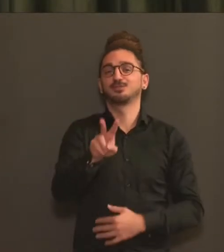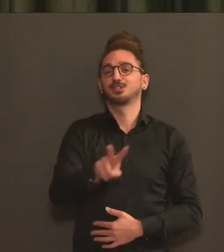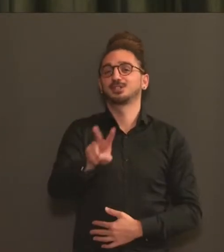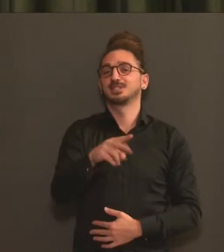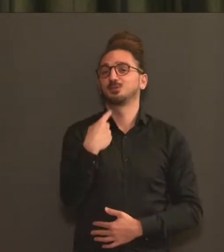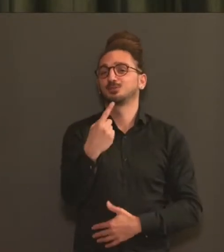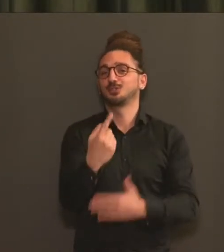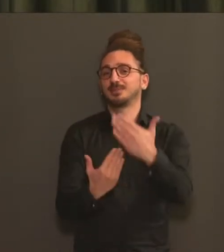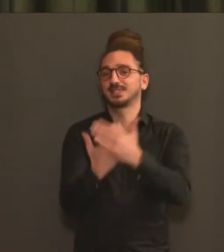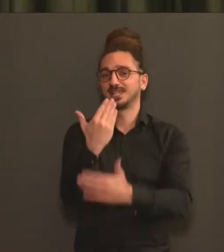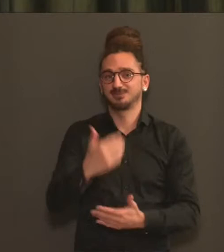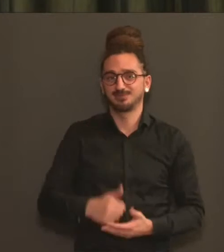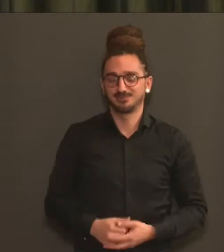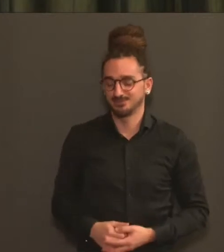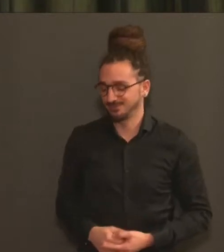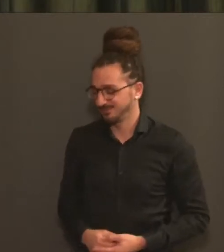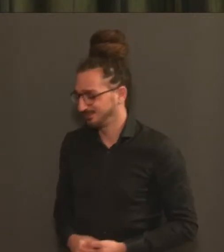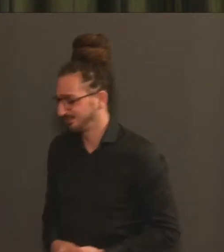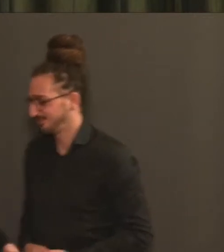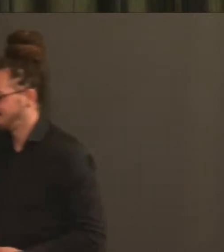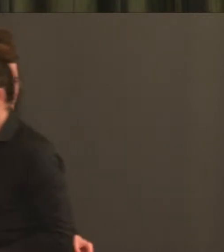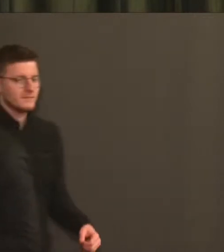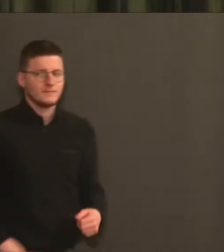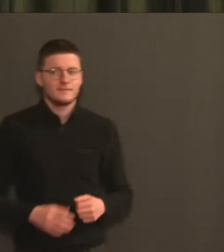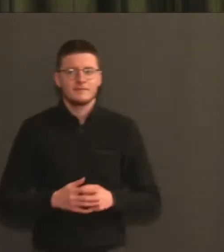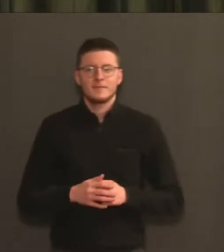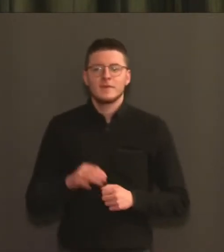vrijdag om 11 uur voor de volgende